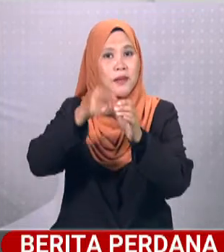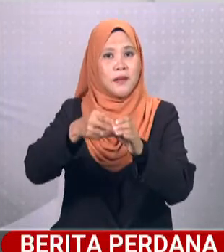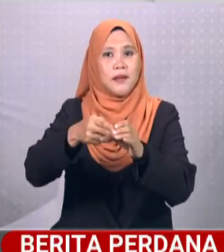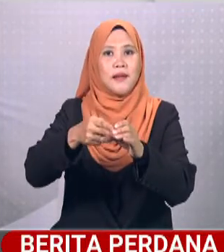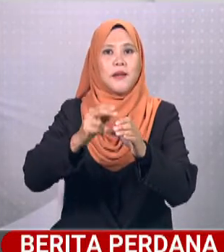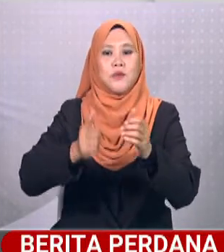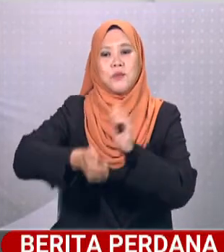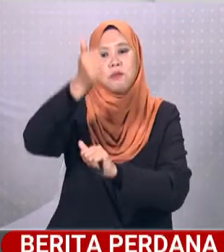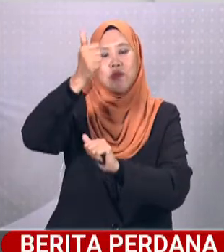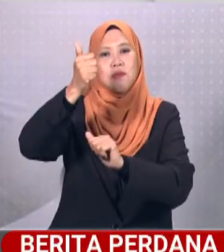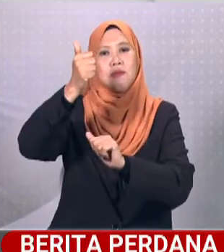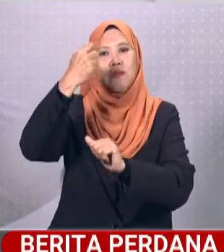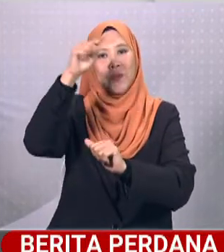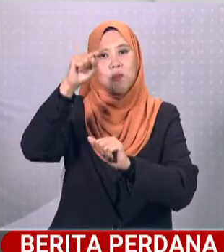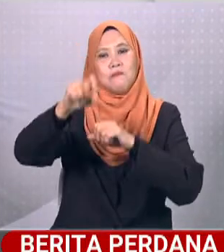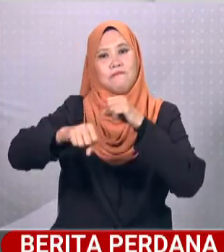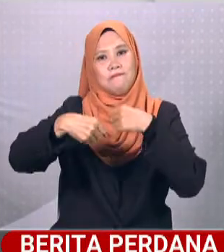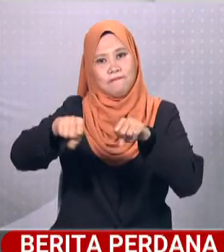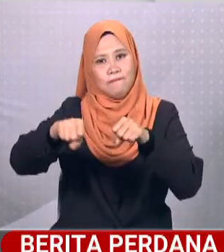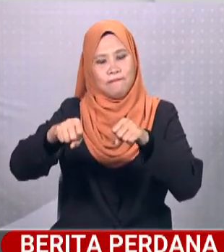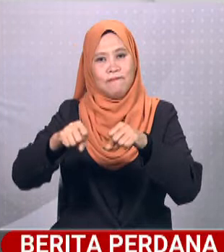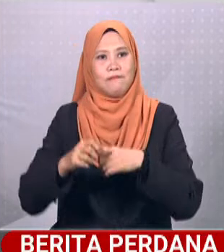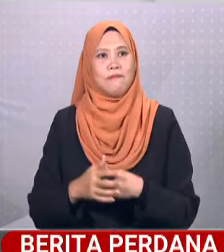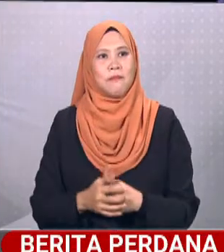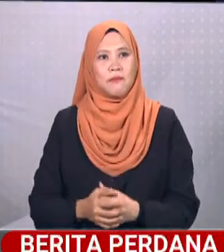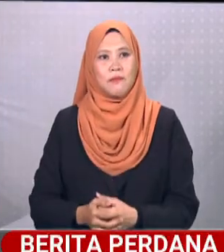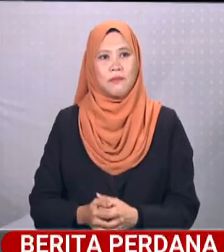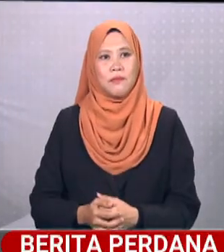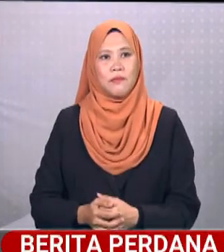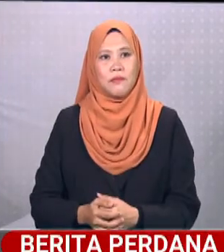merebut gelaran jaguh lumba simulator.